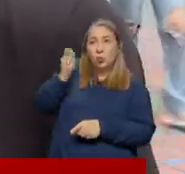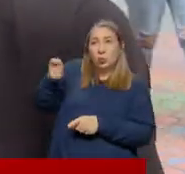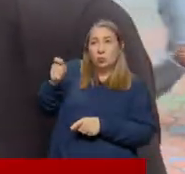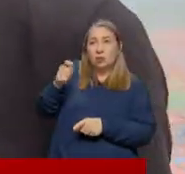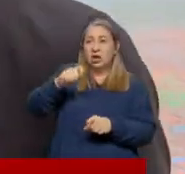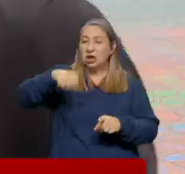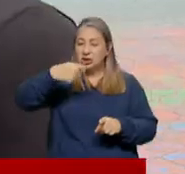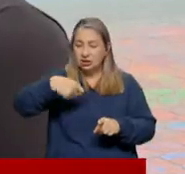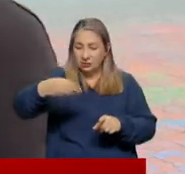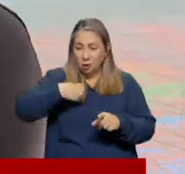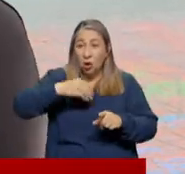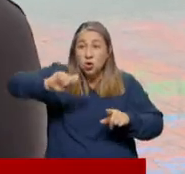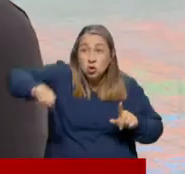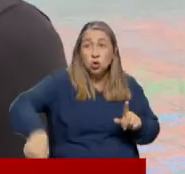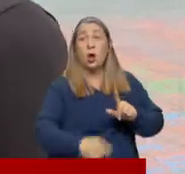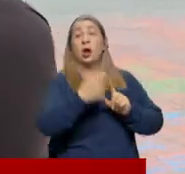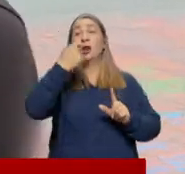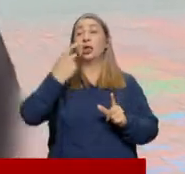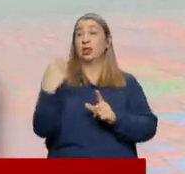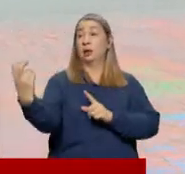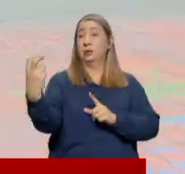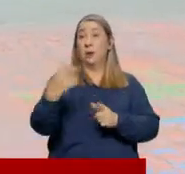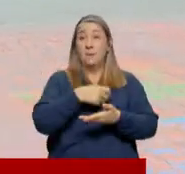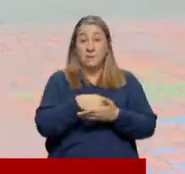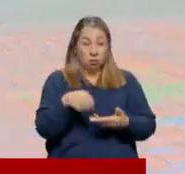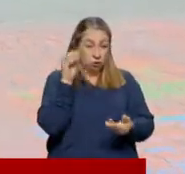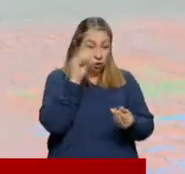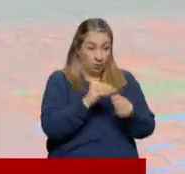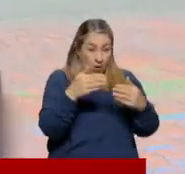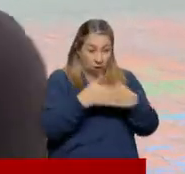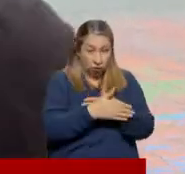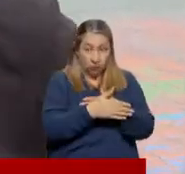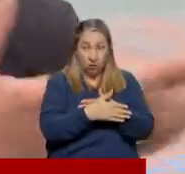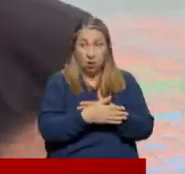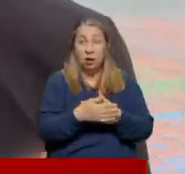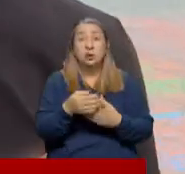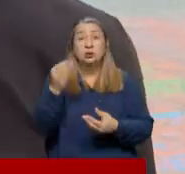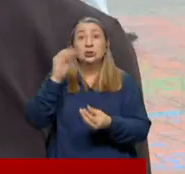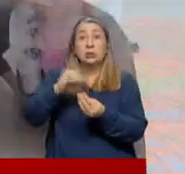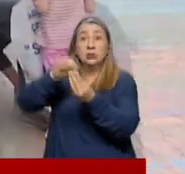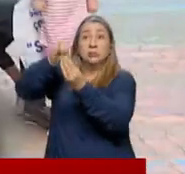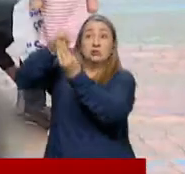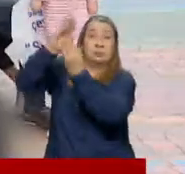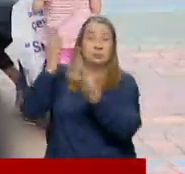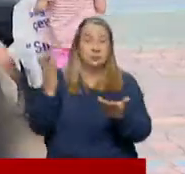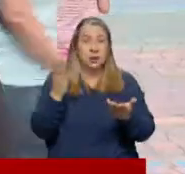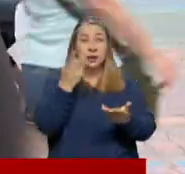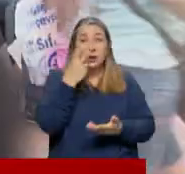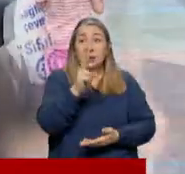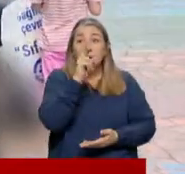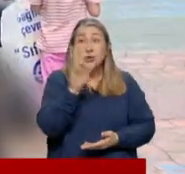ödüyoruz kaşıkla verdik kepçeli kürekle geri aldılar zaten maaşları zamlandığı akşamı aylık zamlar aldı başını gitti